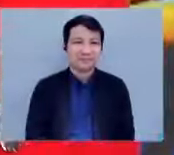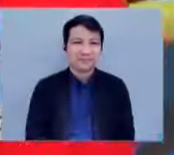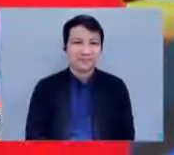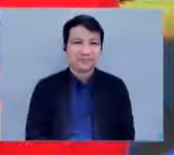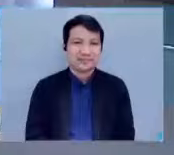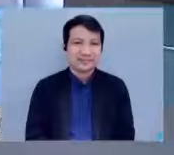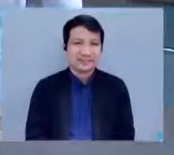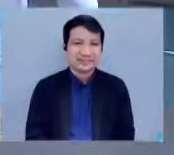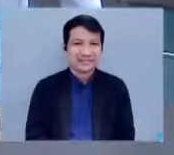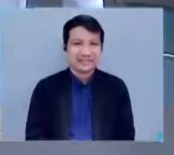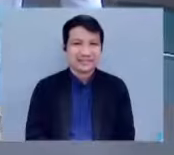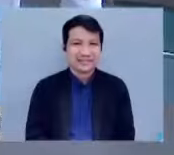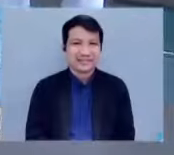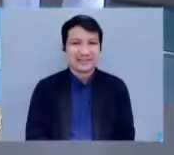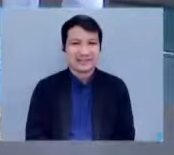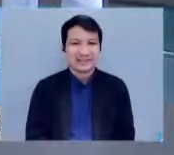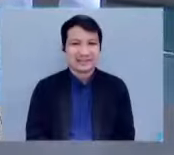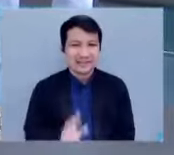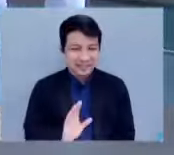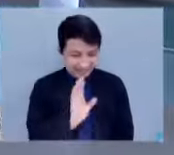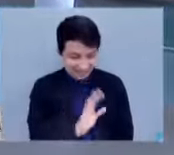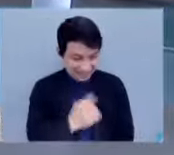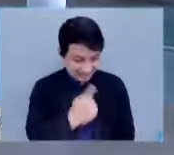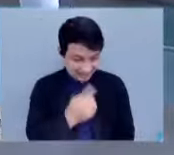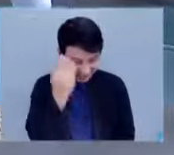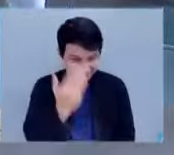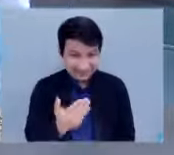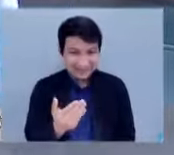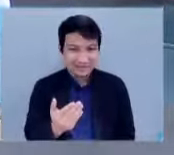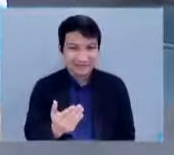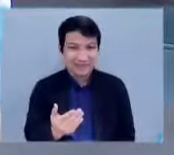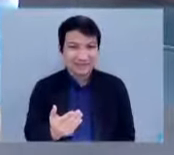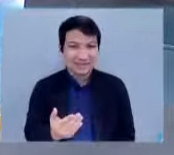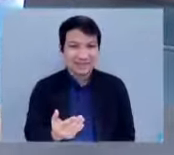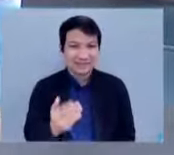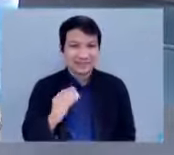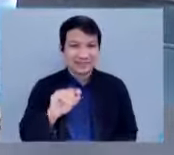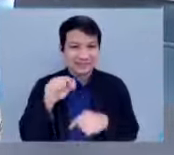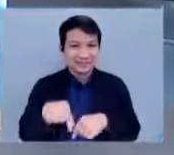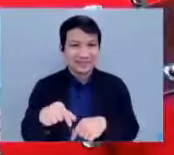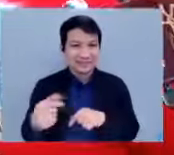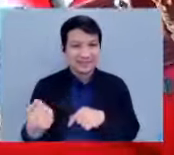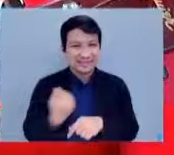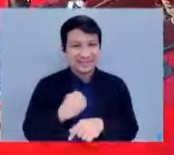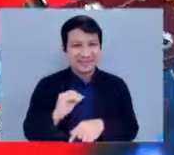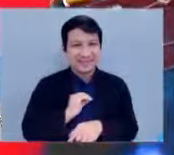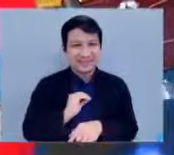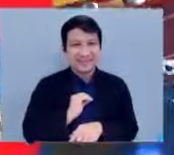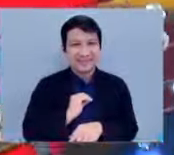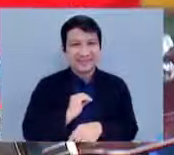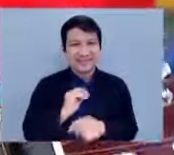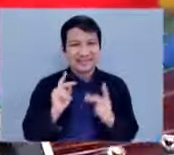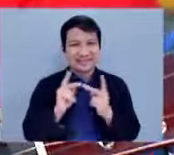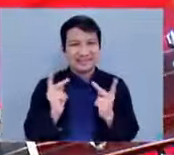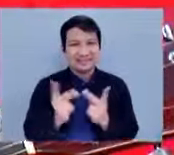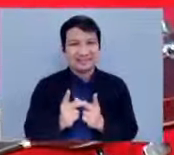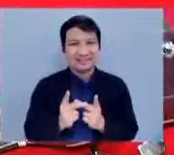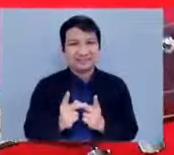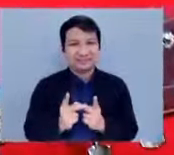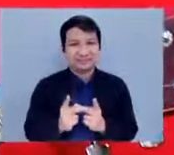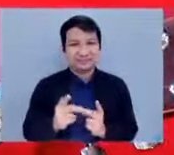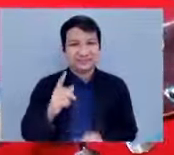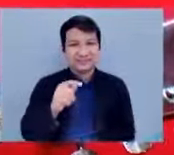namin Ikaw naalam kay mentor J pwesto datin Huwag mong pansin yung